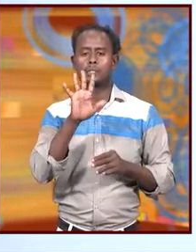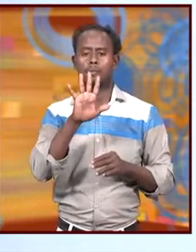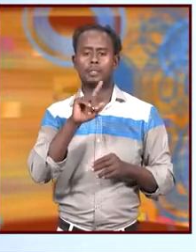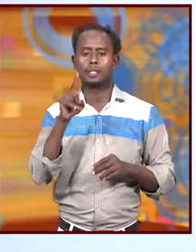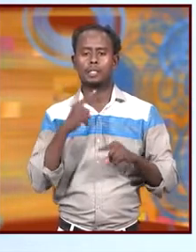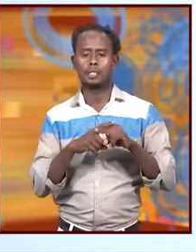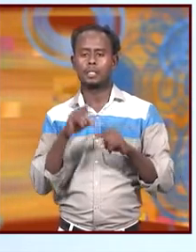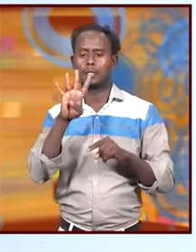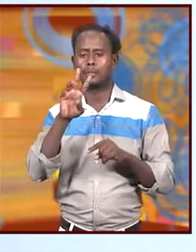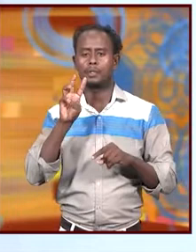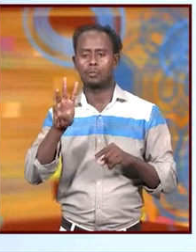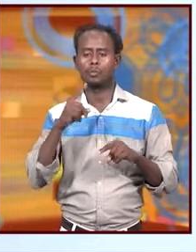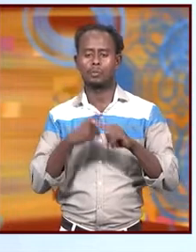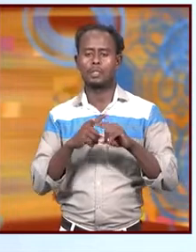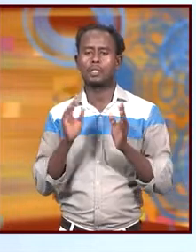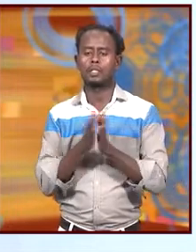57 = 43.